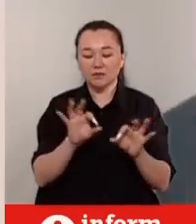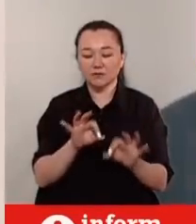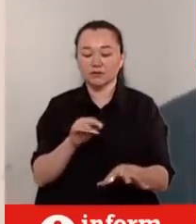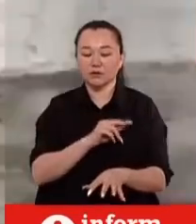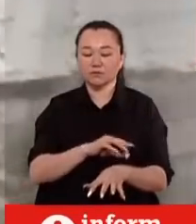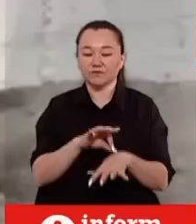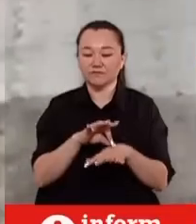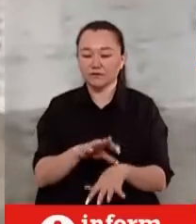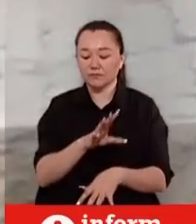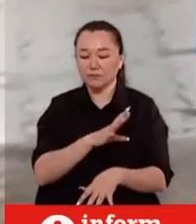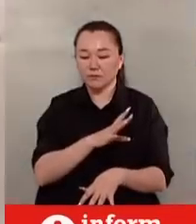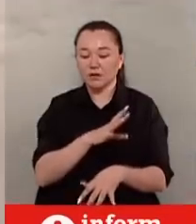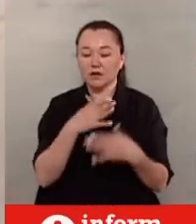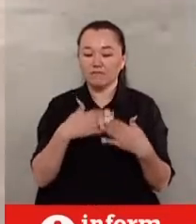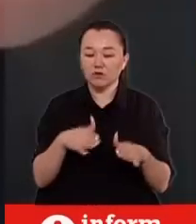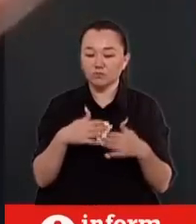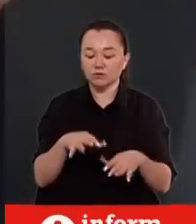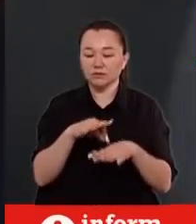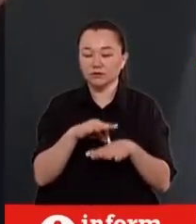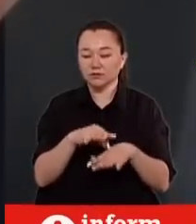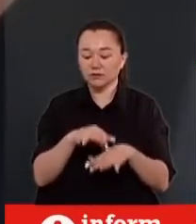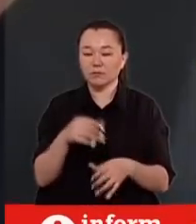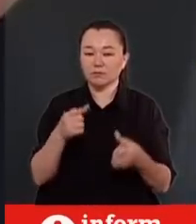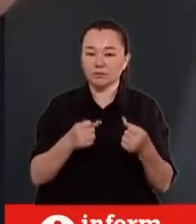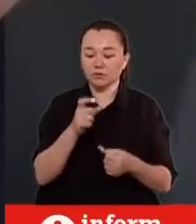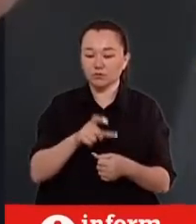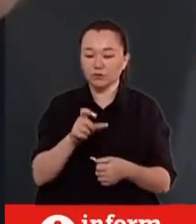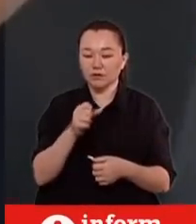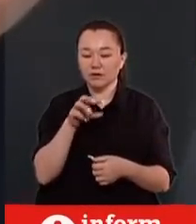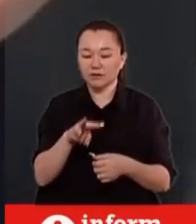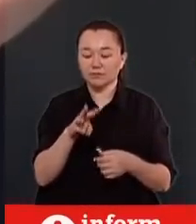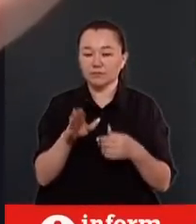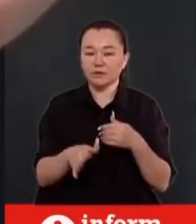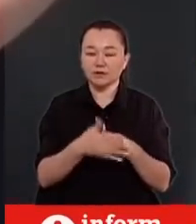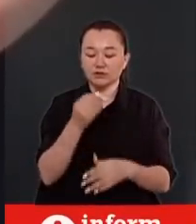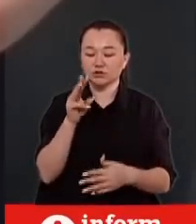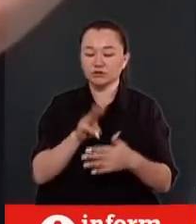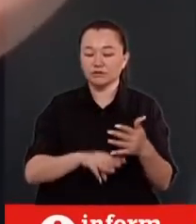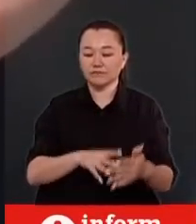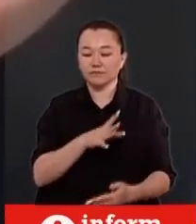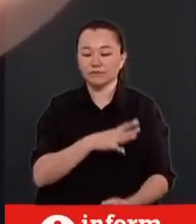жүргізді. Ал түлектерді тасыған көлік жүргізушілері әкімшілік жазаға тартылып, айыппұлдар қалады.